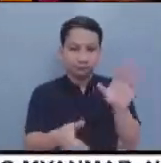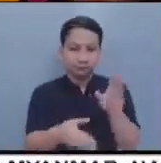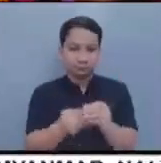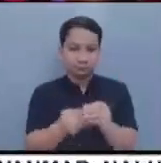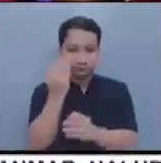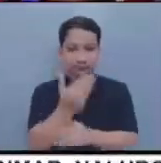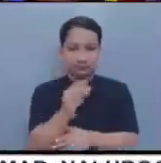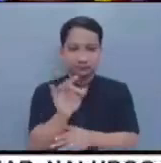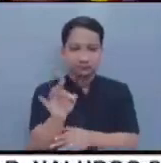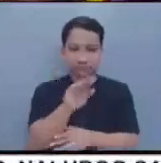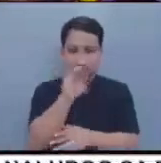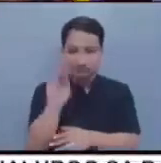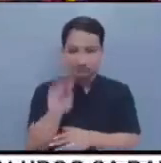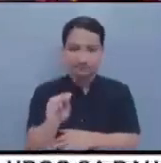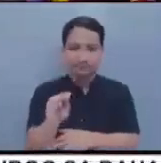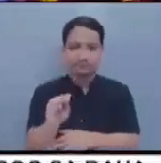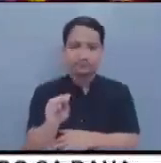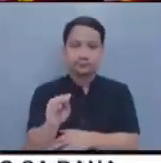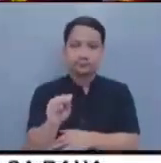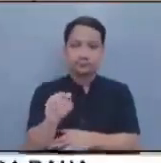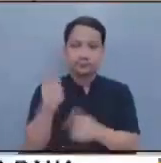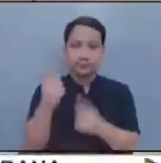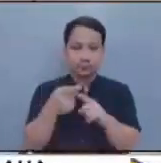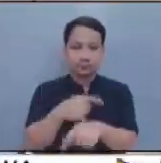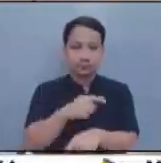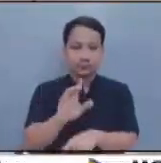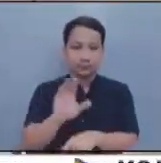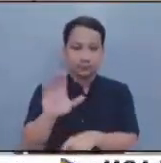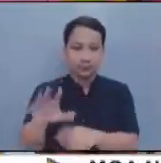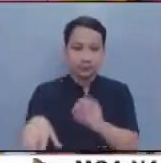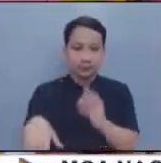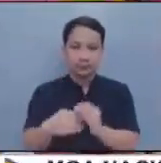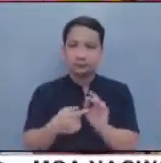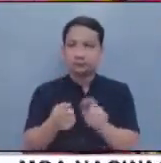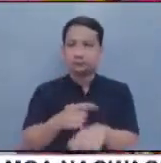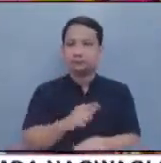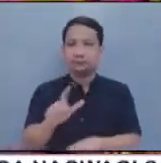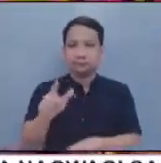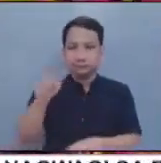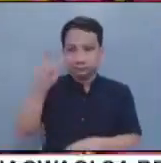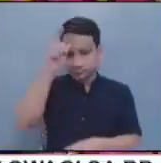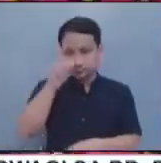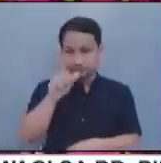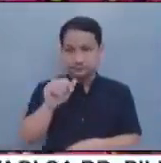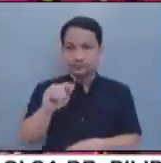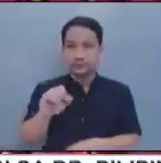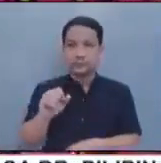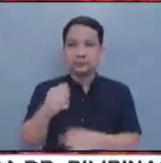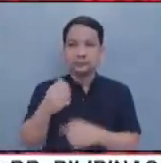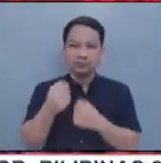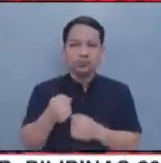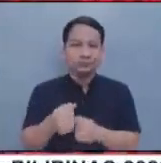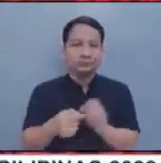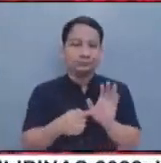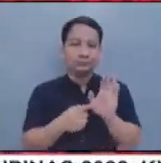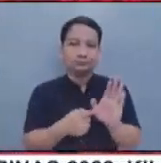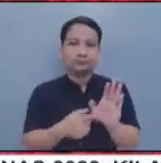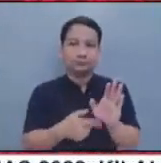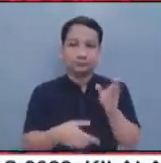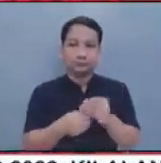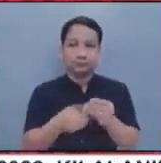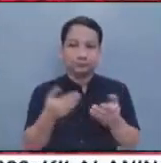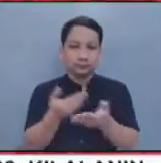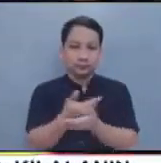our undergraduate candidates for graduations are actually Latin honorees. Pinagtibay din ng universidad ang isang bagong patakaran